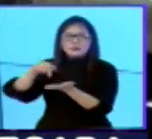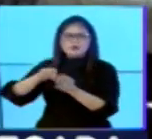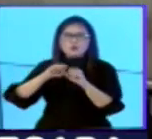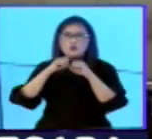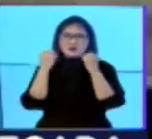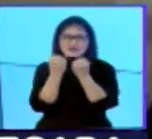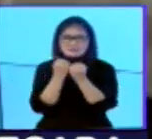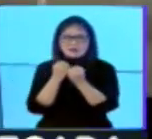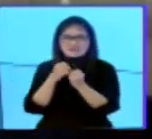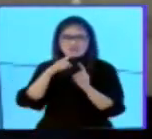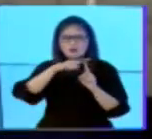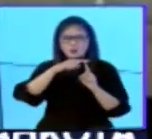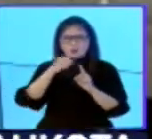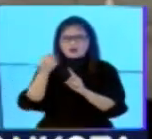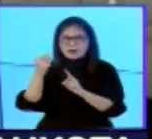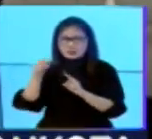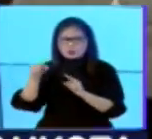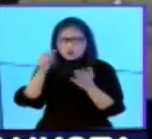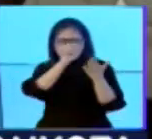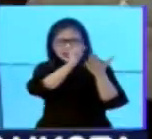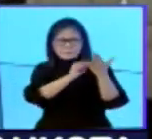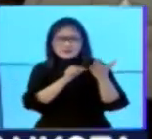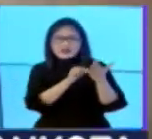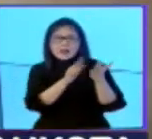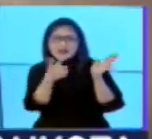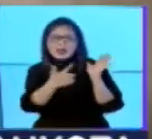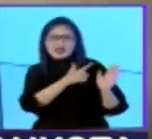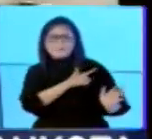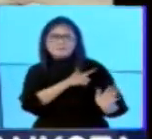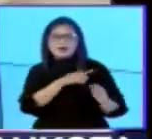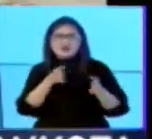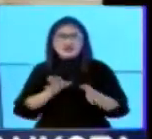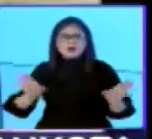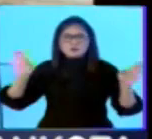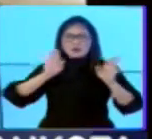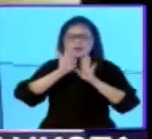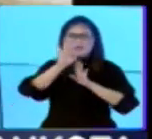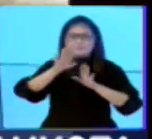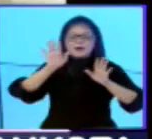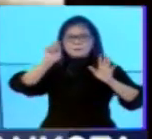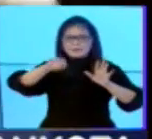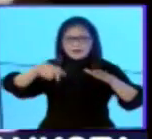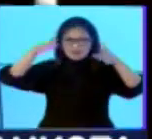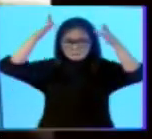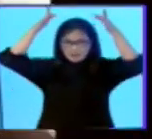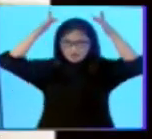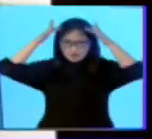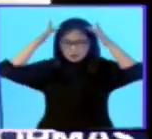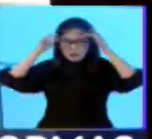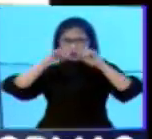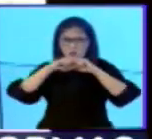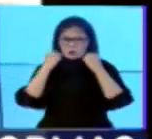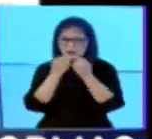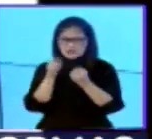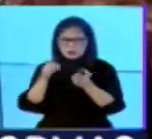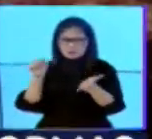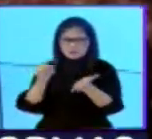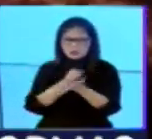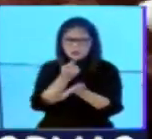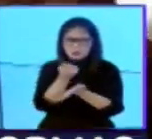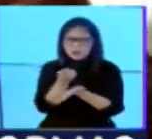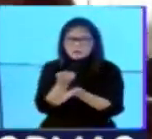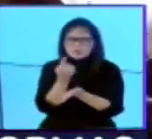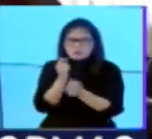Rahayu bergambar lambang Garuda yang menghadap ke depan dan memakai mahkota. Ormas ini diduga mencetak mata uang sendiri